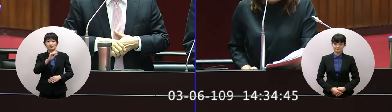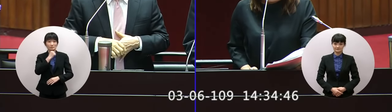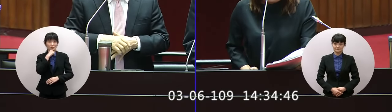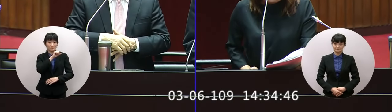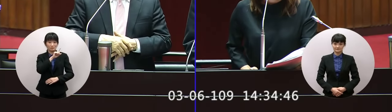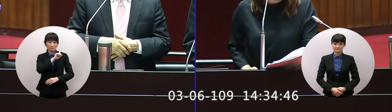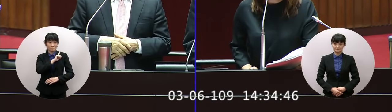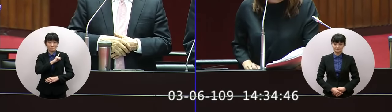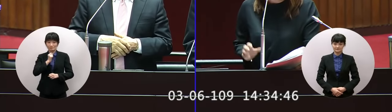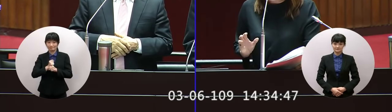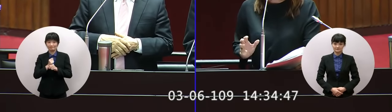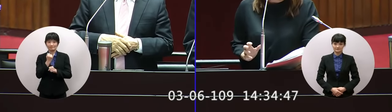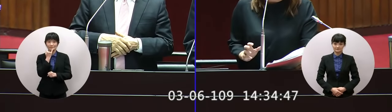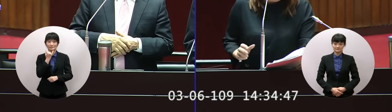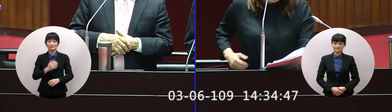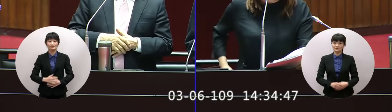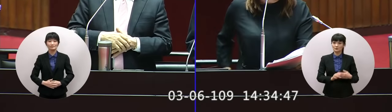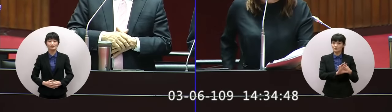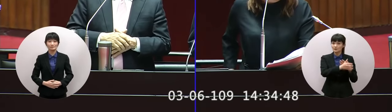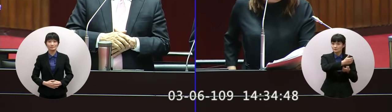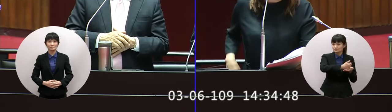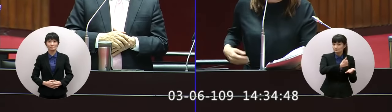如委员刚才所说，对，以后就是要这样，就是我们要维持自己有相当的能力，所以以后我们需要用的口罩，包括医疗的、警察、军人等，还有很多第一线工作人员的口罩，尽量不要进口了，我们用自己生产的。